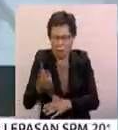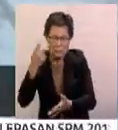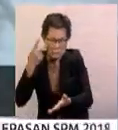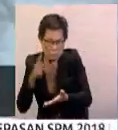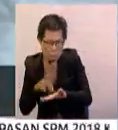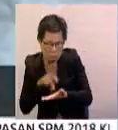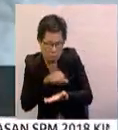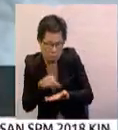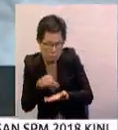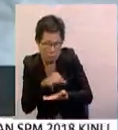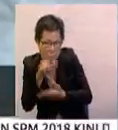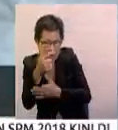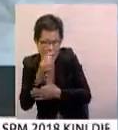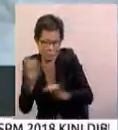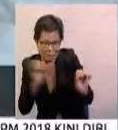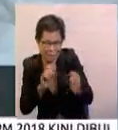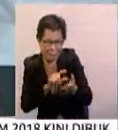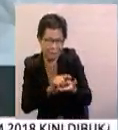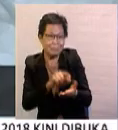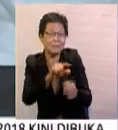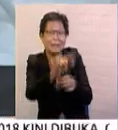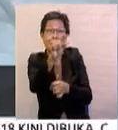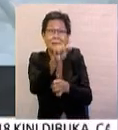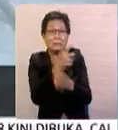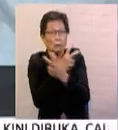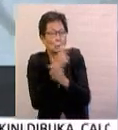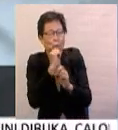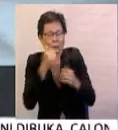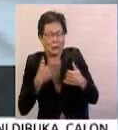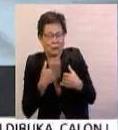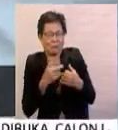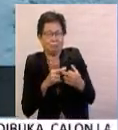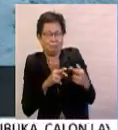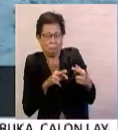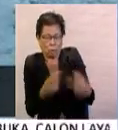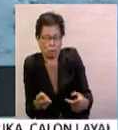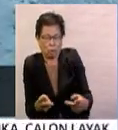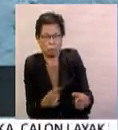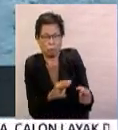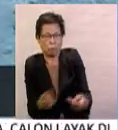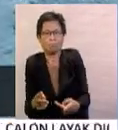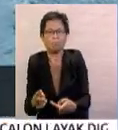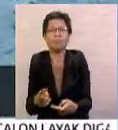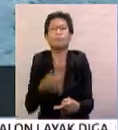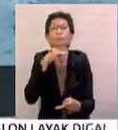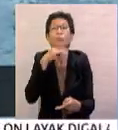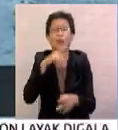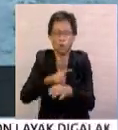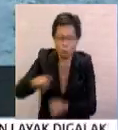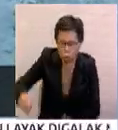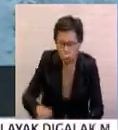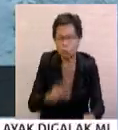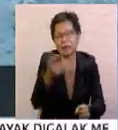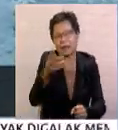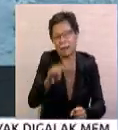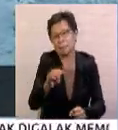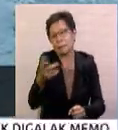gas tidak menunjukkan kehadiran gas beracun yang menjadi punca pencemaran di Sungai Kim Kim.